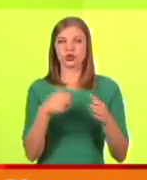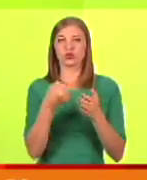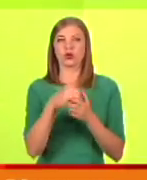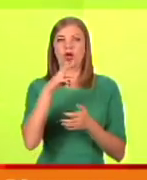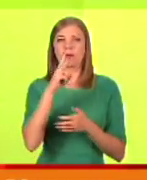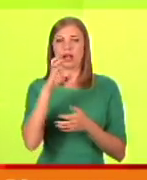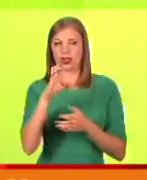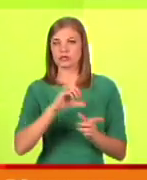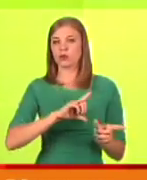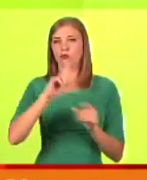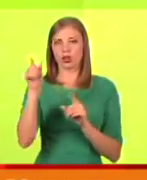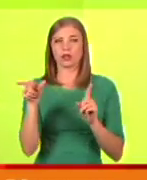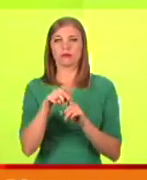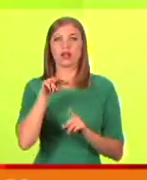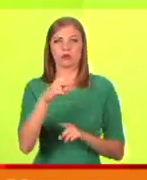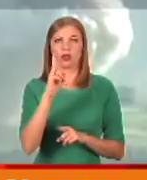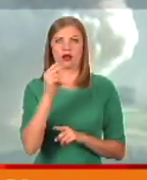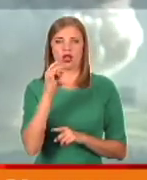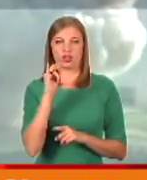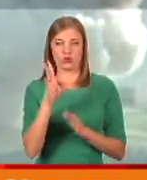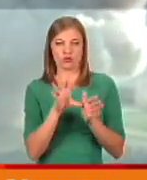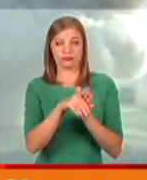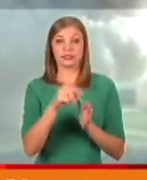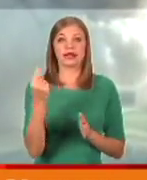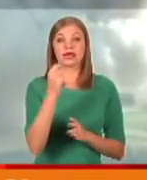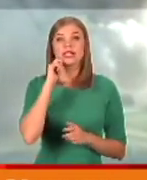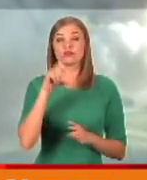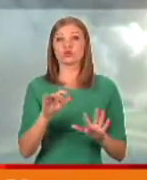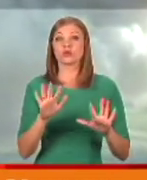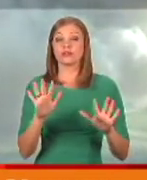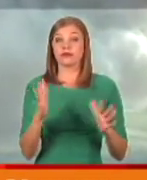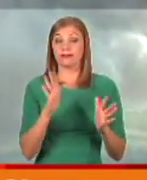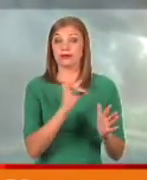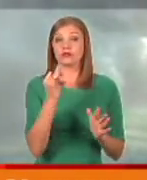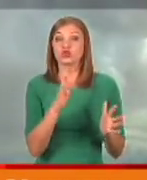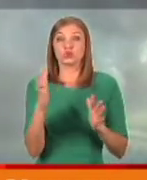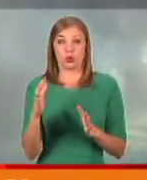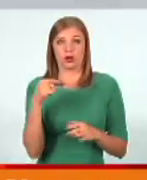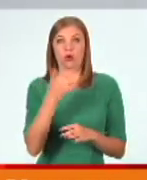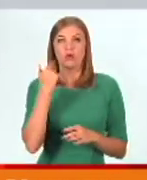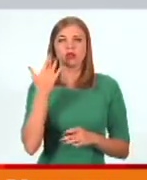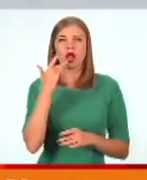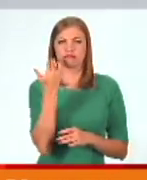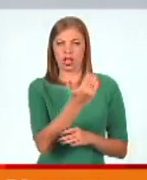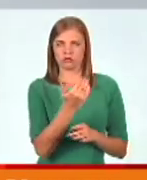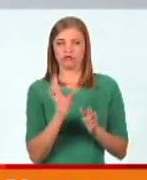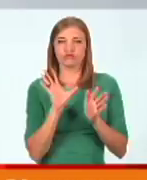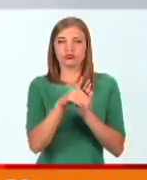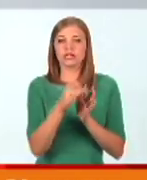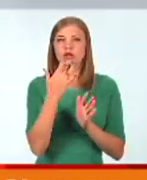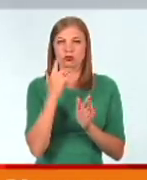МКС полетіла з Леонідом Каденюком. Єдиний в історії випадок, коли на американському шатлі іноземець